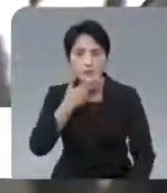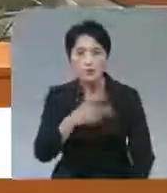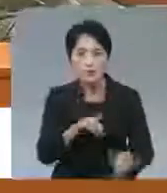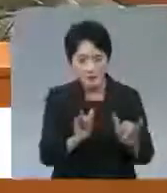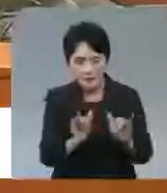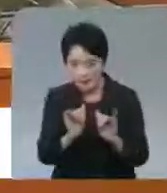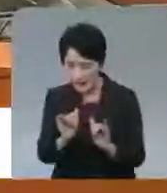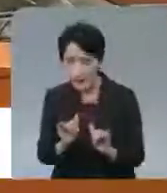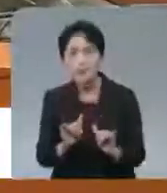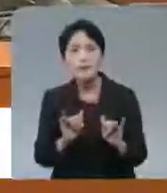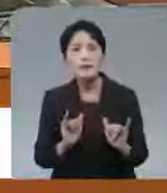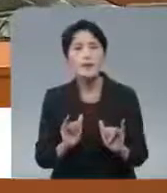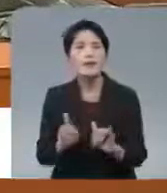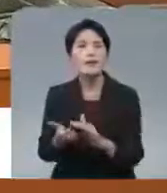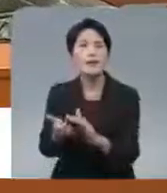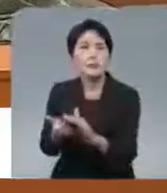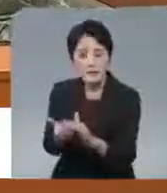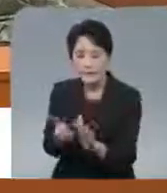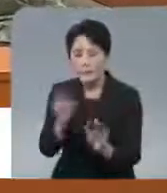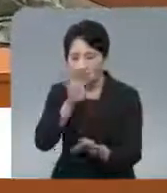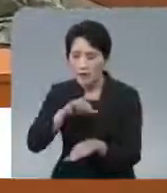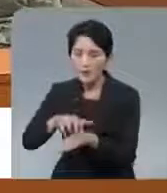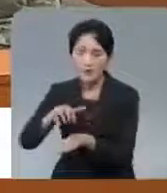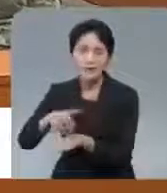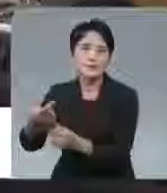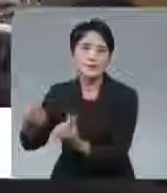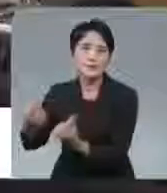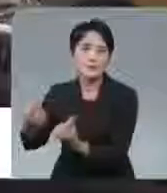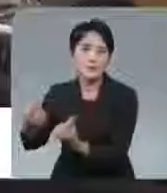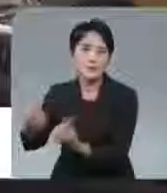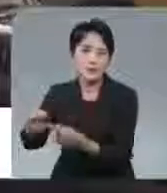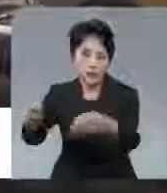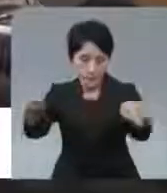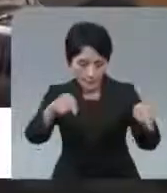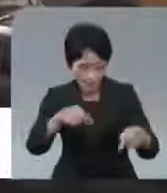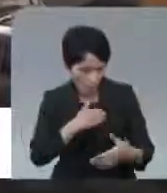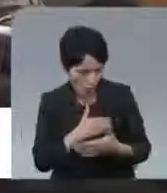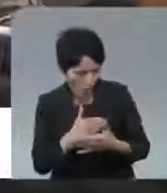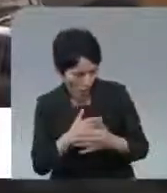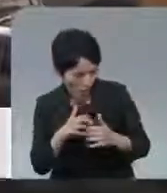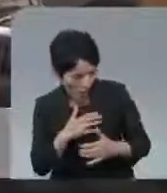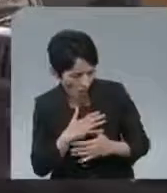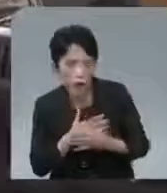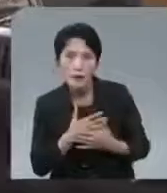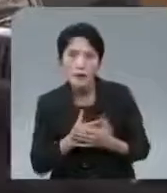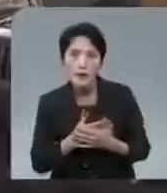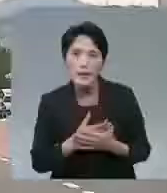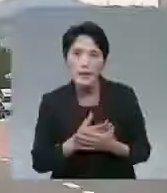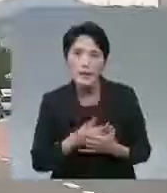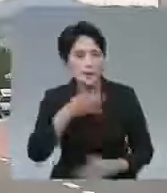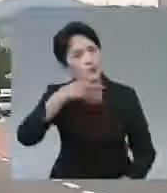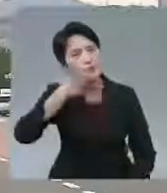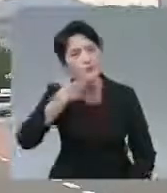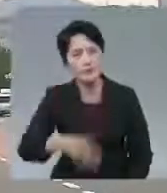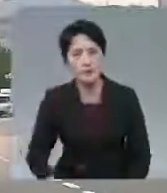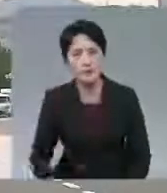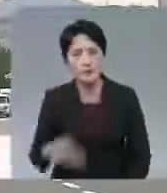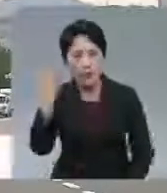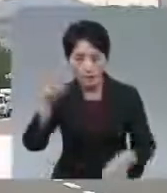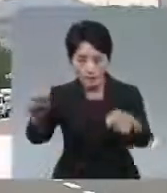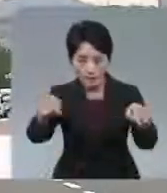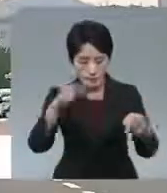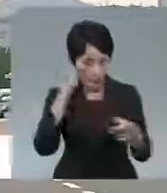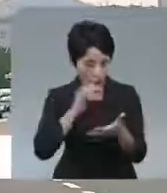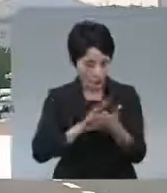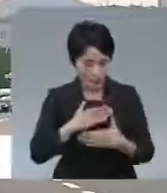正当化し軍事挑発に乗り出すことが懸念されている中統一部はいかなる場合であっても館半島